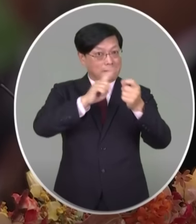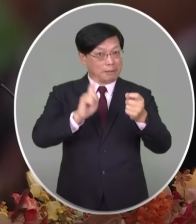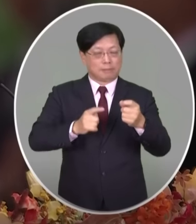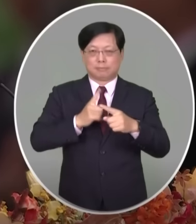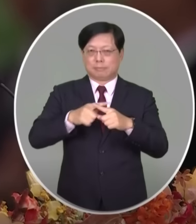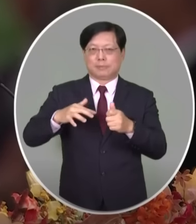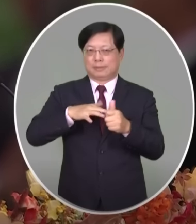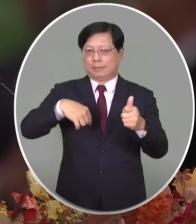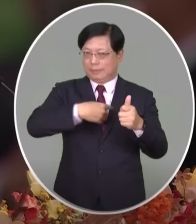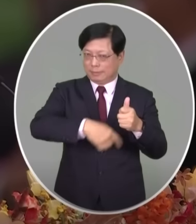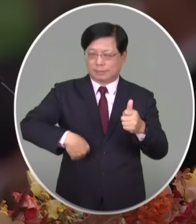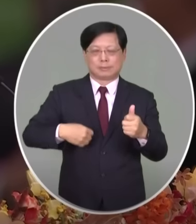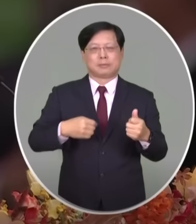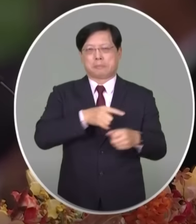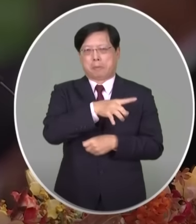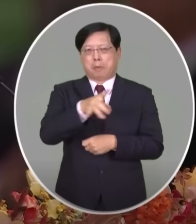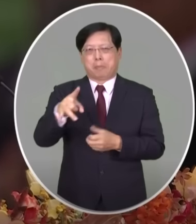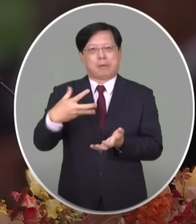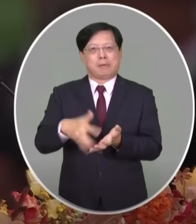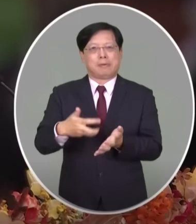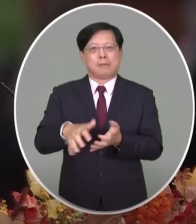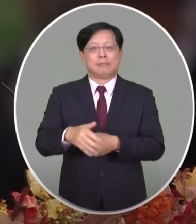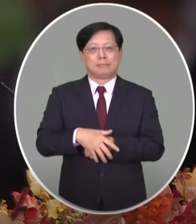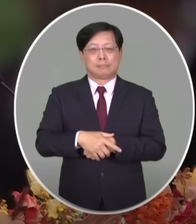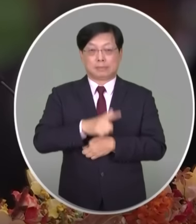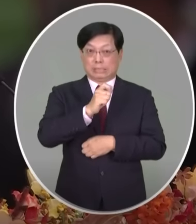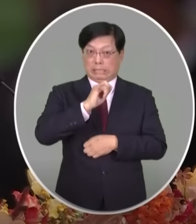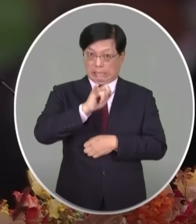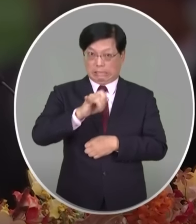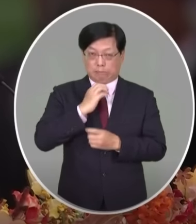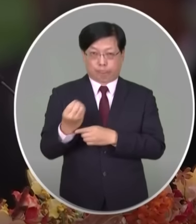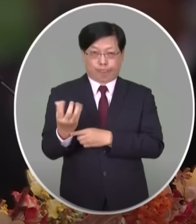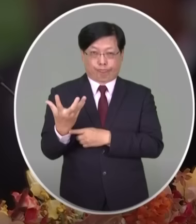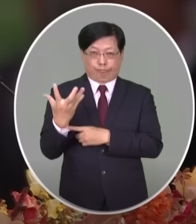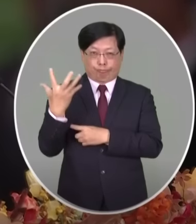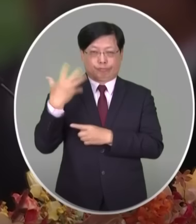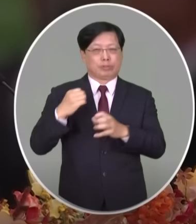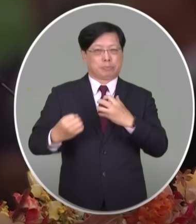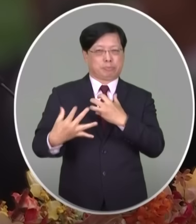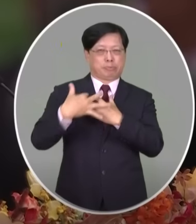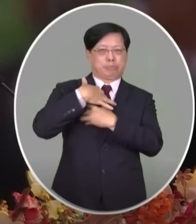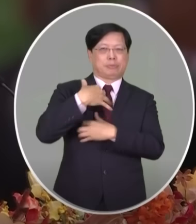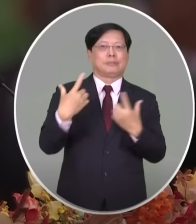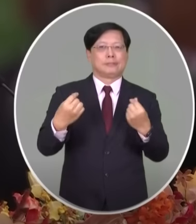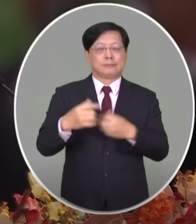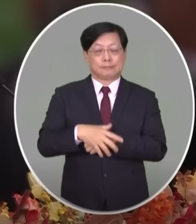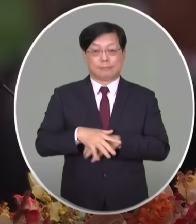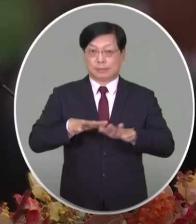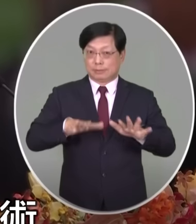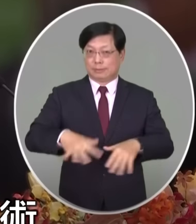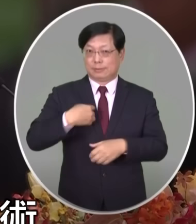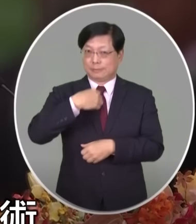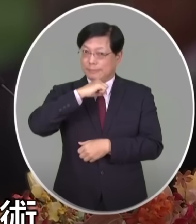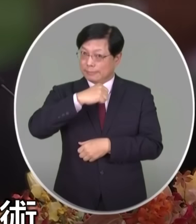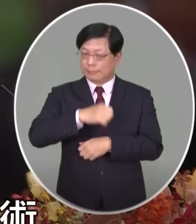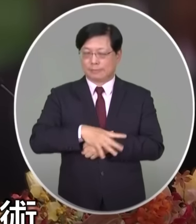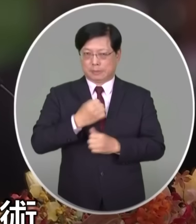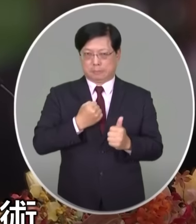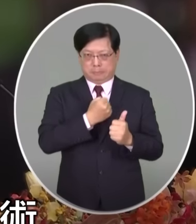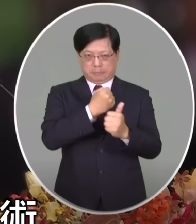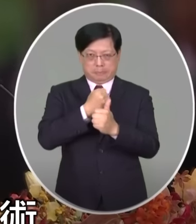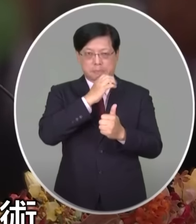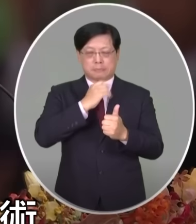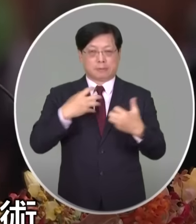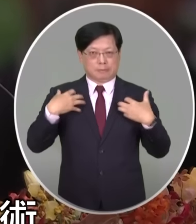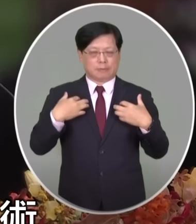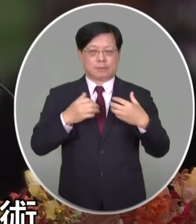体无所不在， AI 浪潮席卷而来，现在的台湾掌握半导